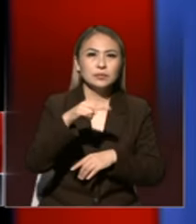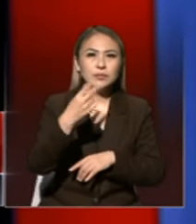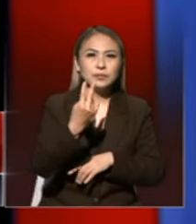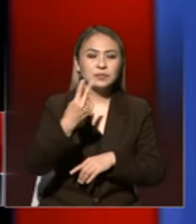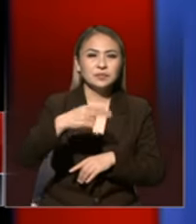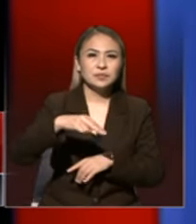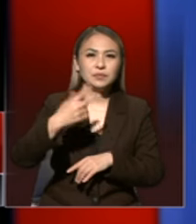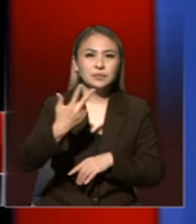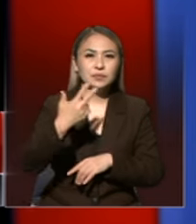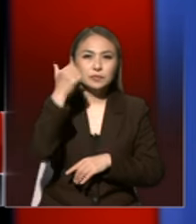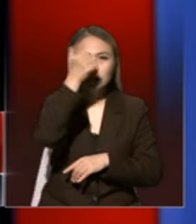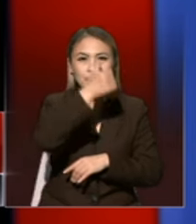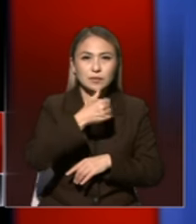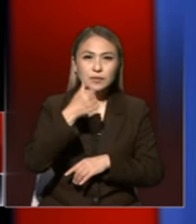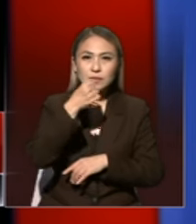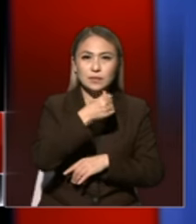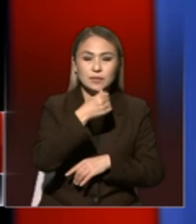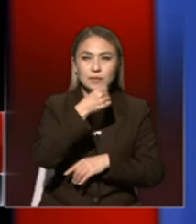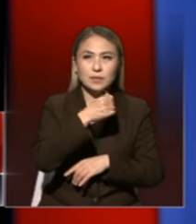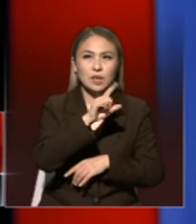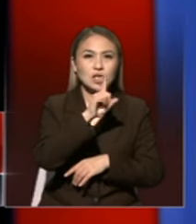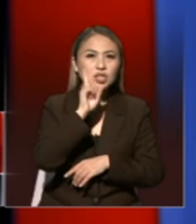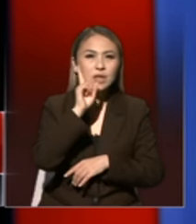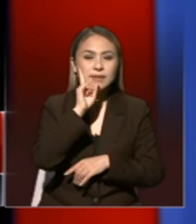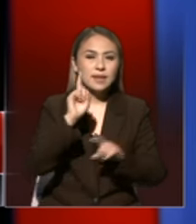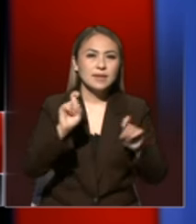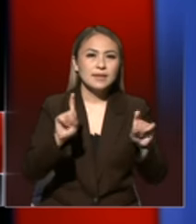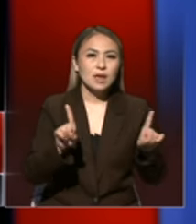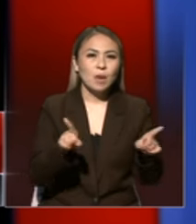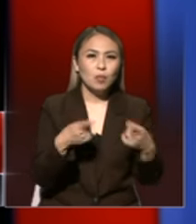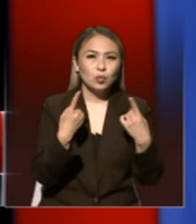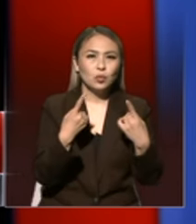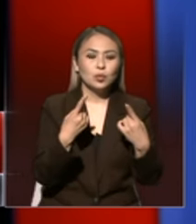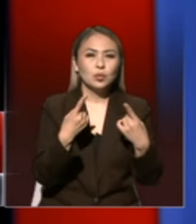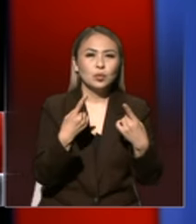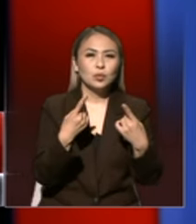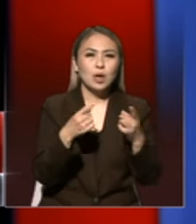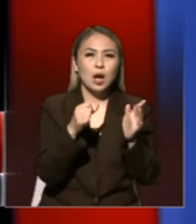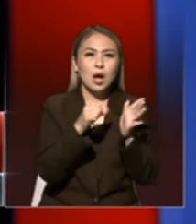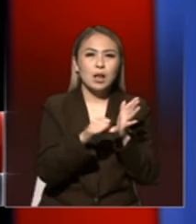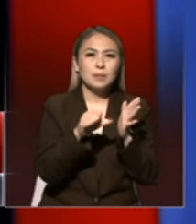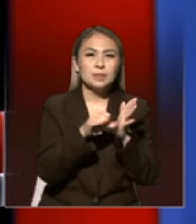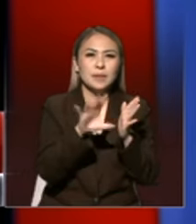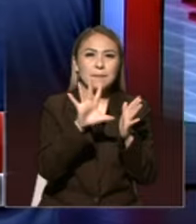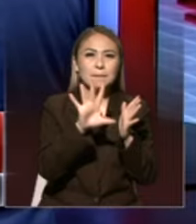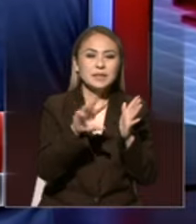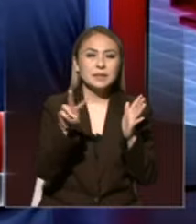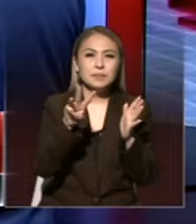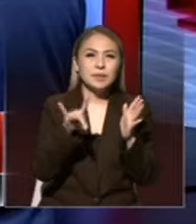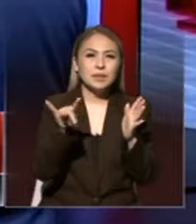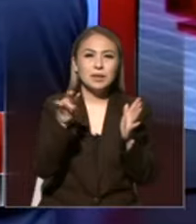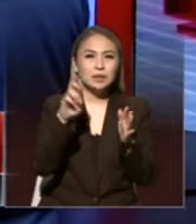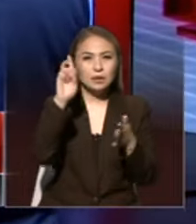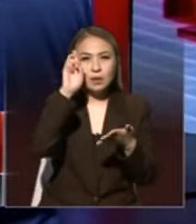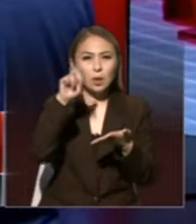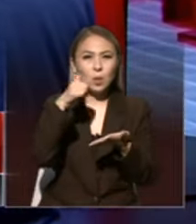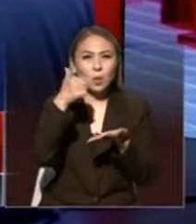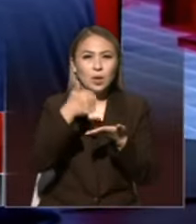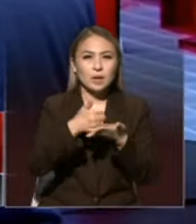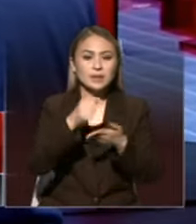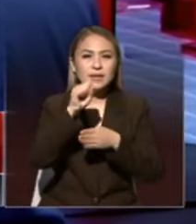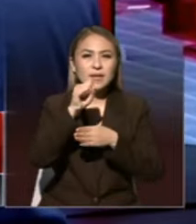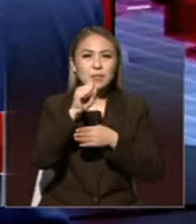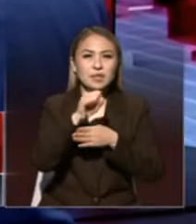22-23 жылдары жасыл даму қорынан 65 миллиард мемлекет басшысының